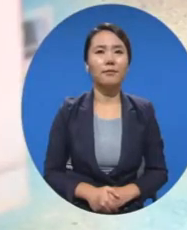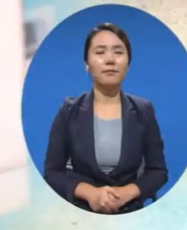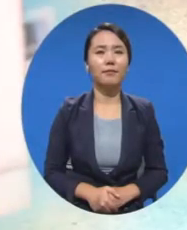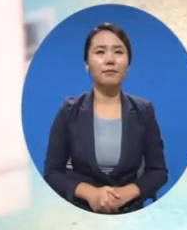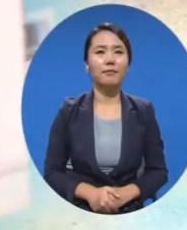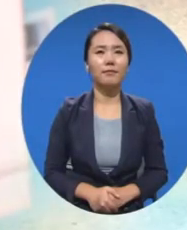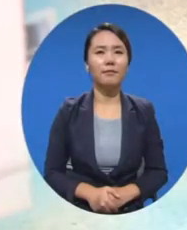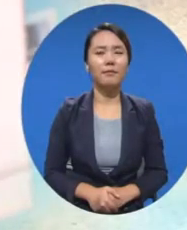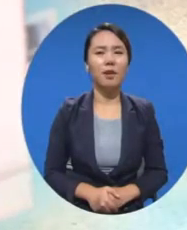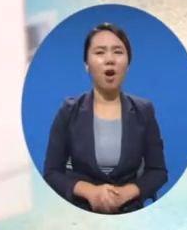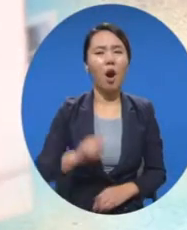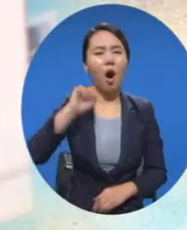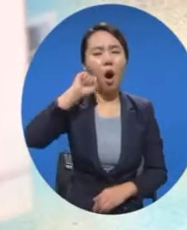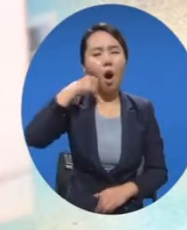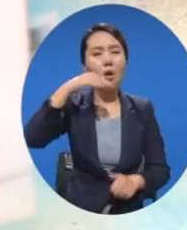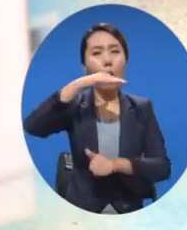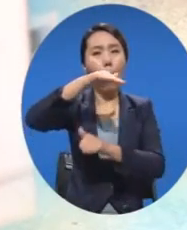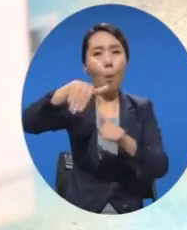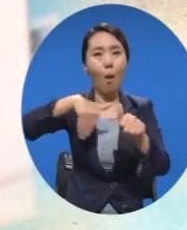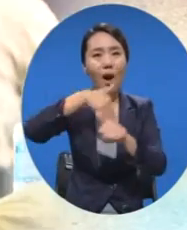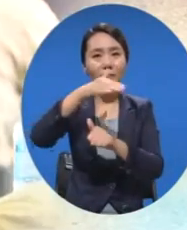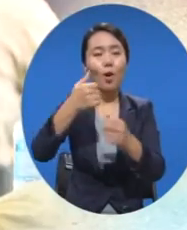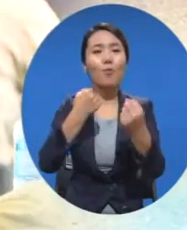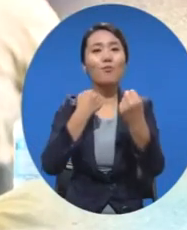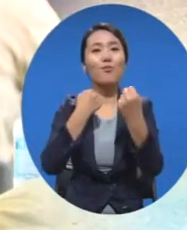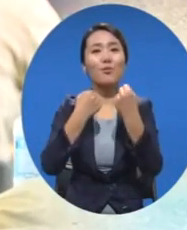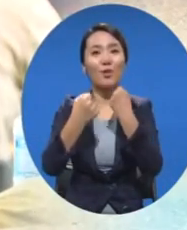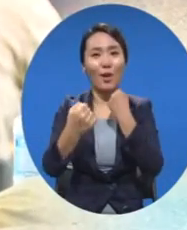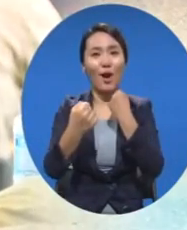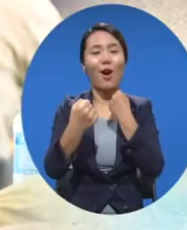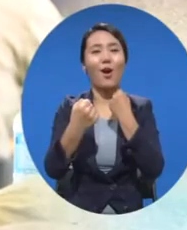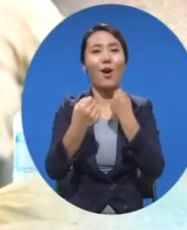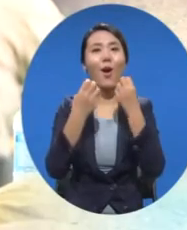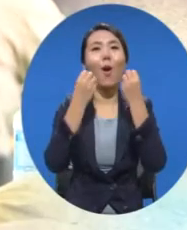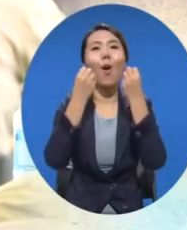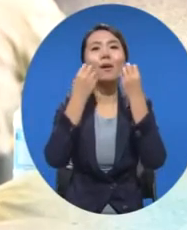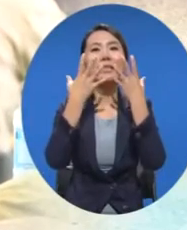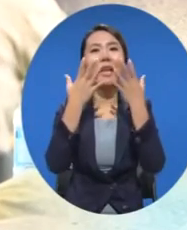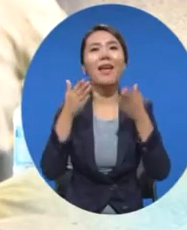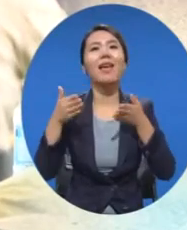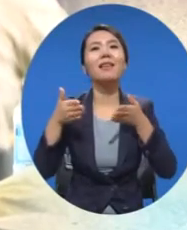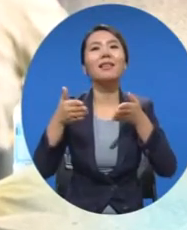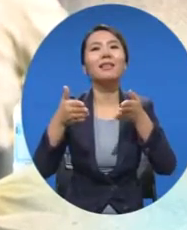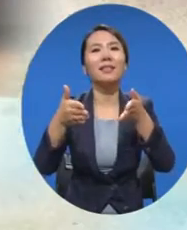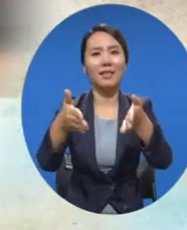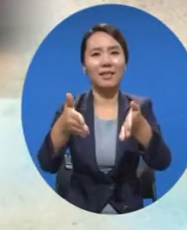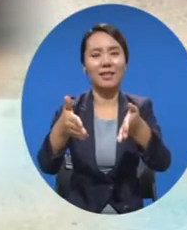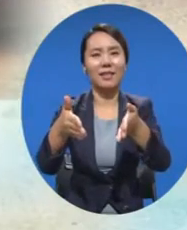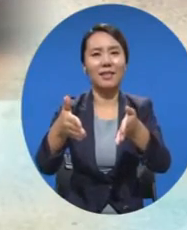아주 열악한 환경에서도 새로운 길을 개척한 장애 청년들은 많습니다.